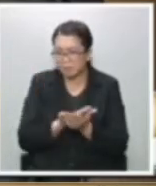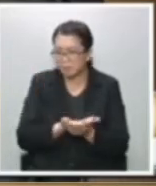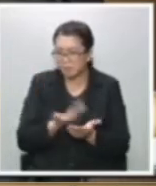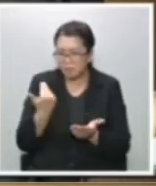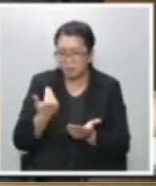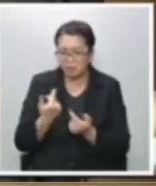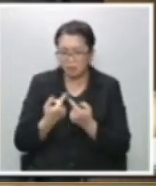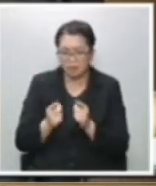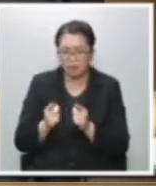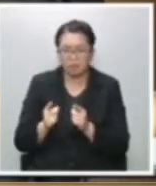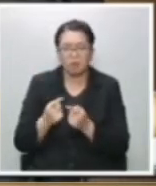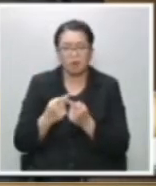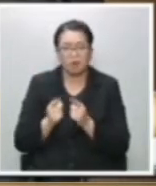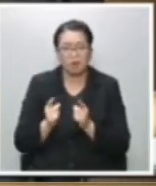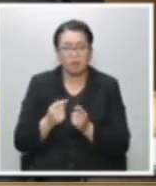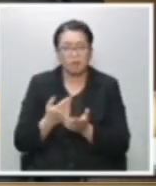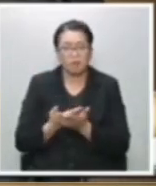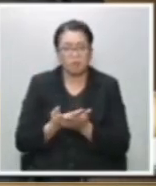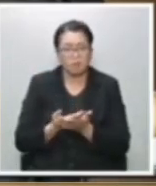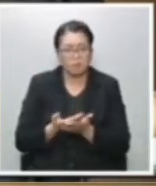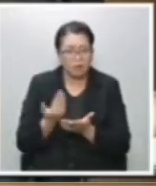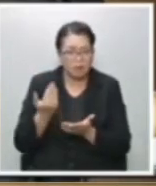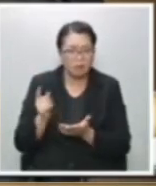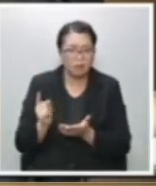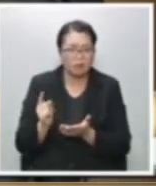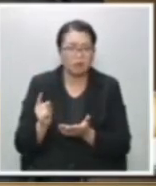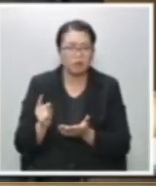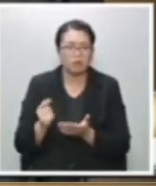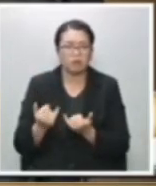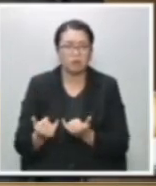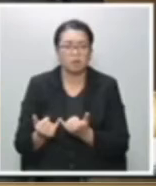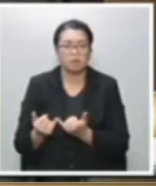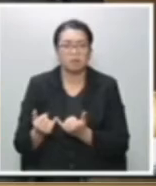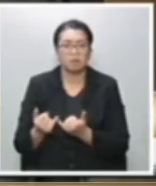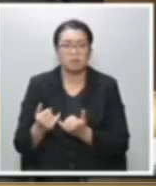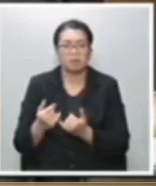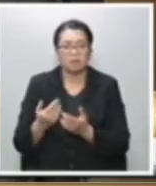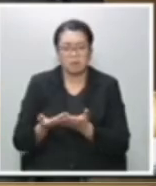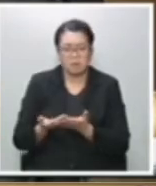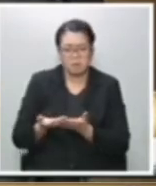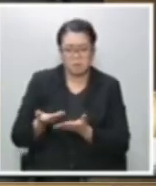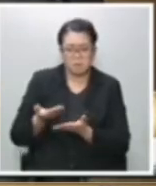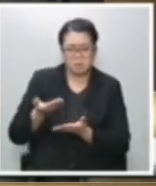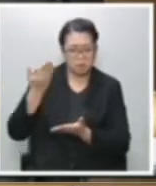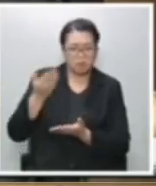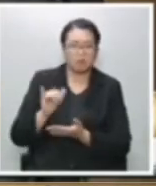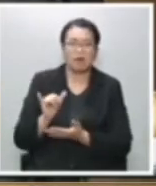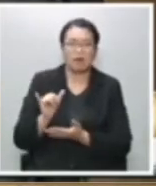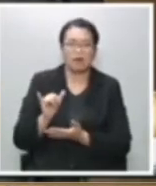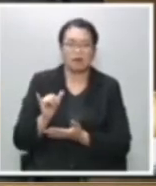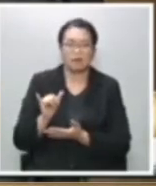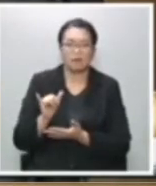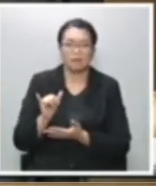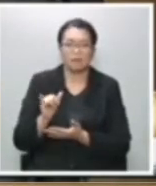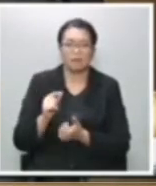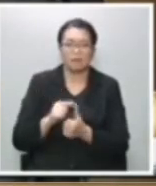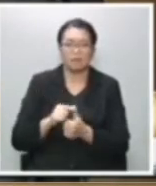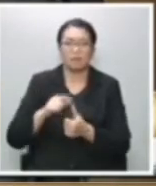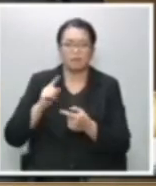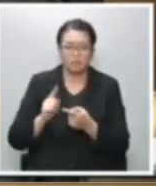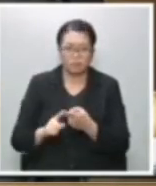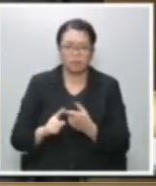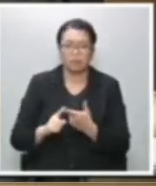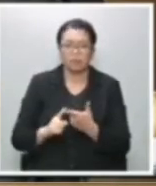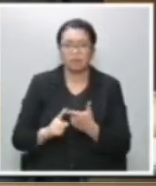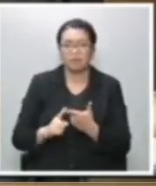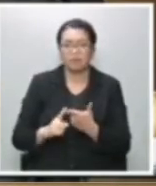คาขั้นสุดท้ายที่ขึ้นไปเนี่ยนะครับในขณะนี้เนี่ยยังไม่ขึ้นพอจะคุ้มทุนนั่นหนึ่งประการอันที่สอง